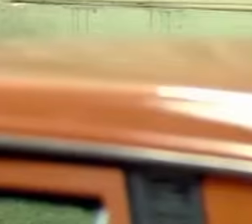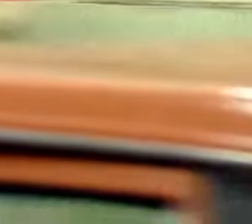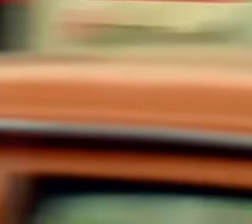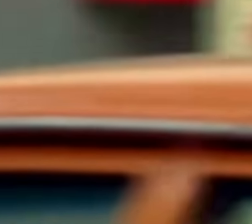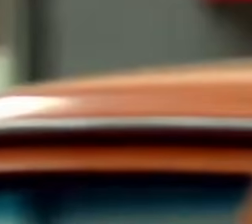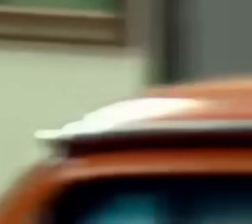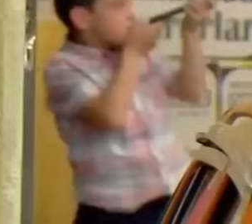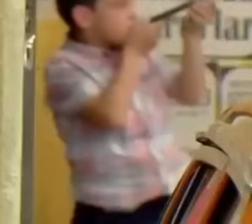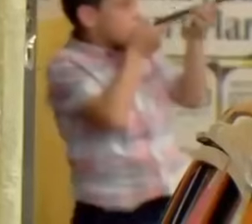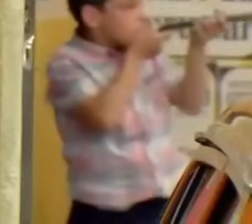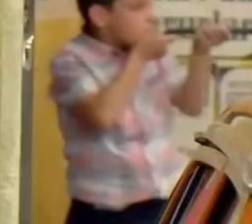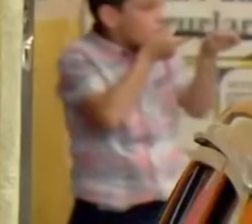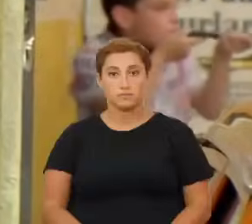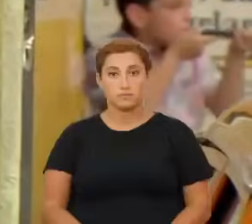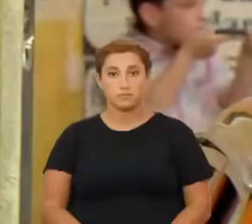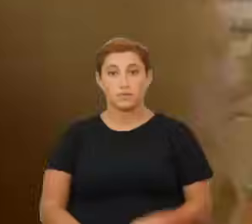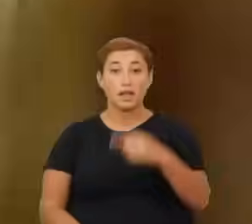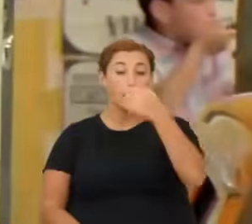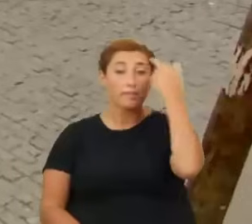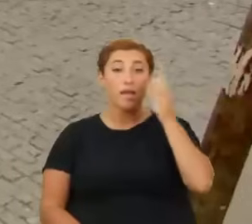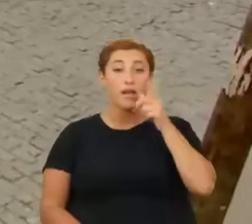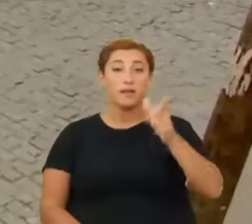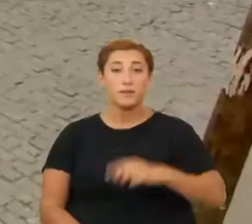belinde dikildiği sırada Kader sokağa girdi. Kader!